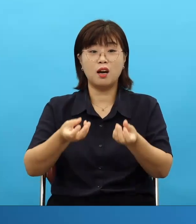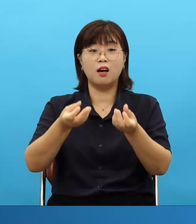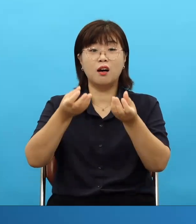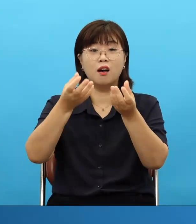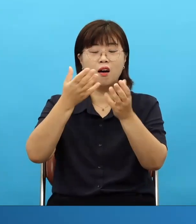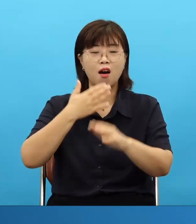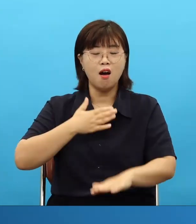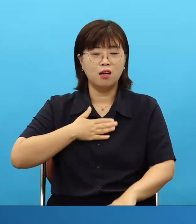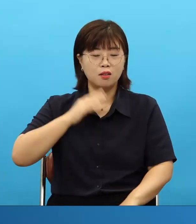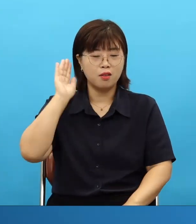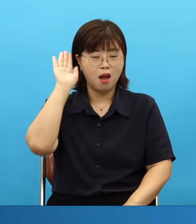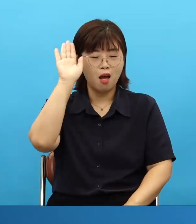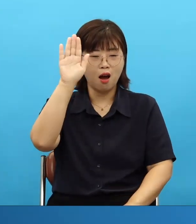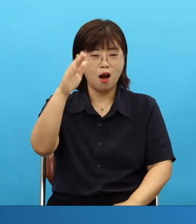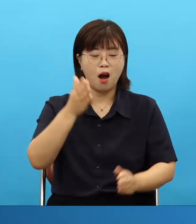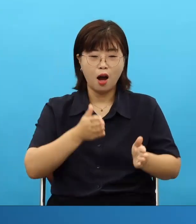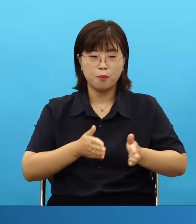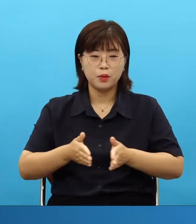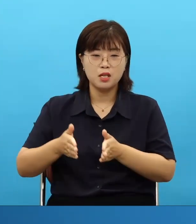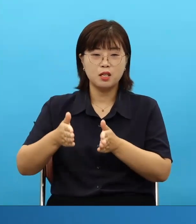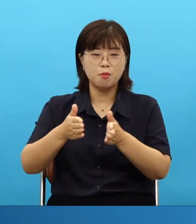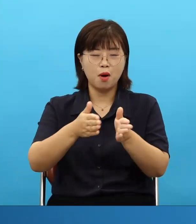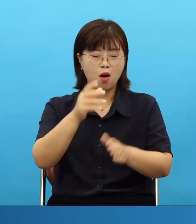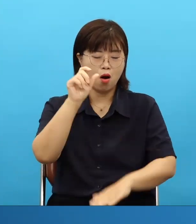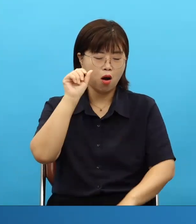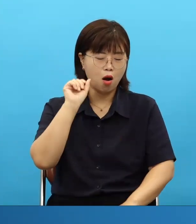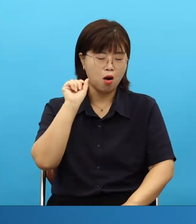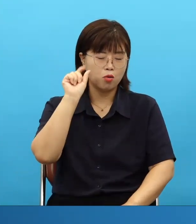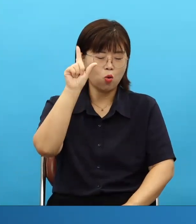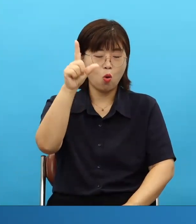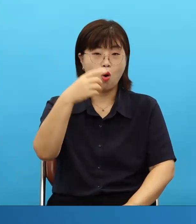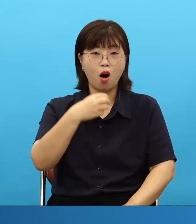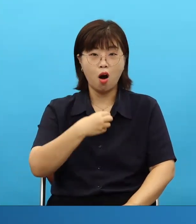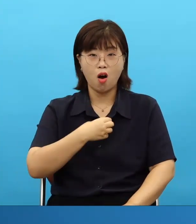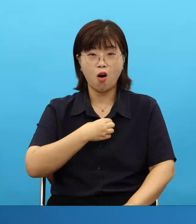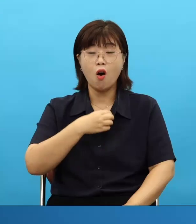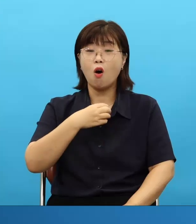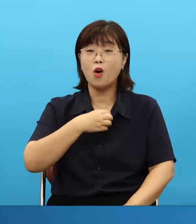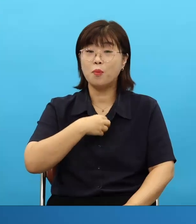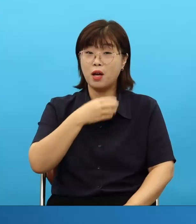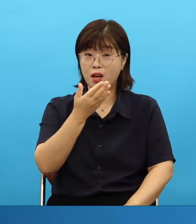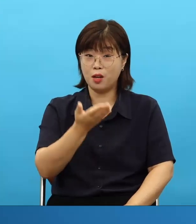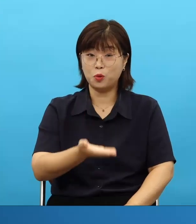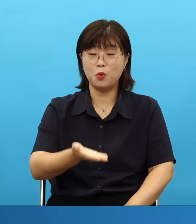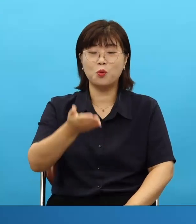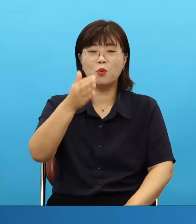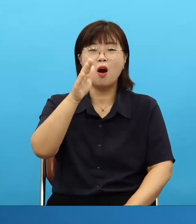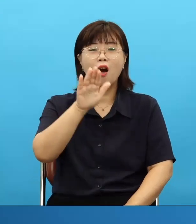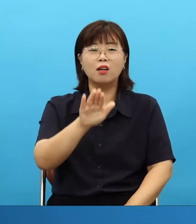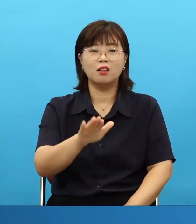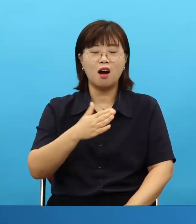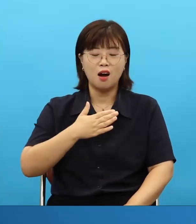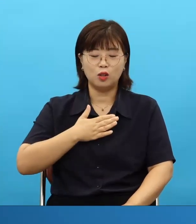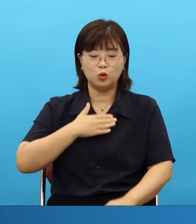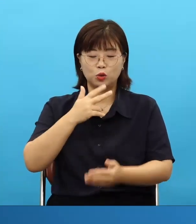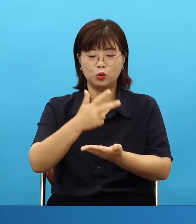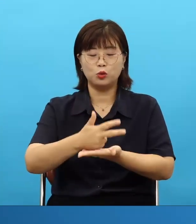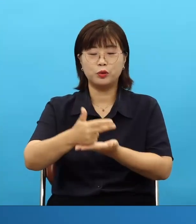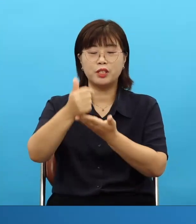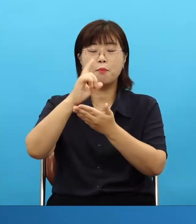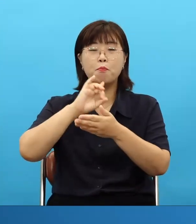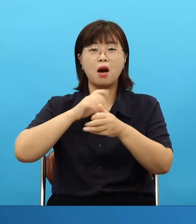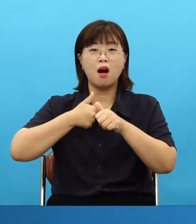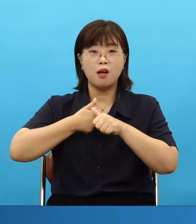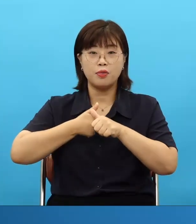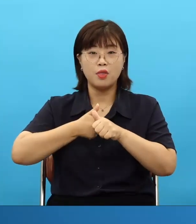할렐루야 내 앞길 멀고 험해도 나 주님